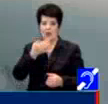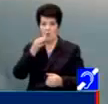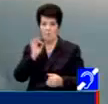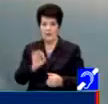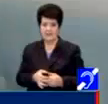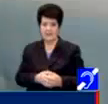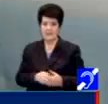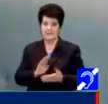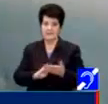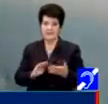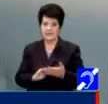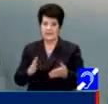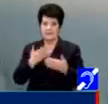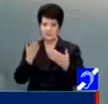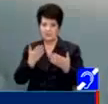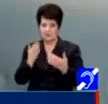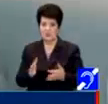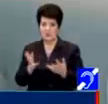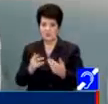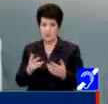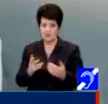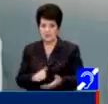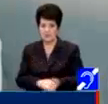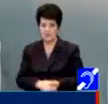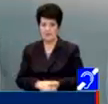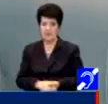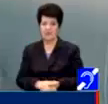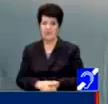competențe de scris, citit, socotit,